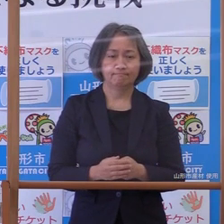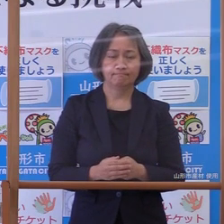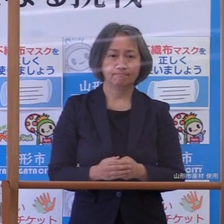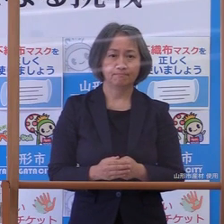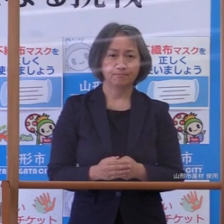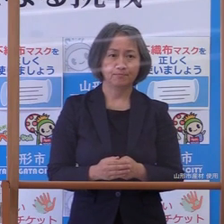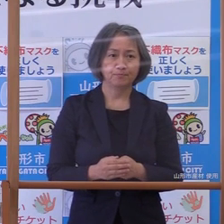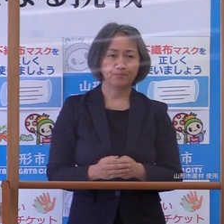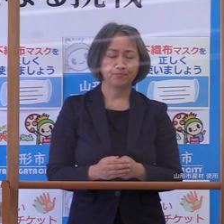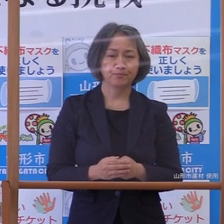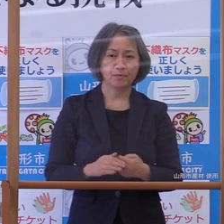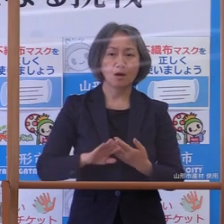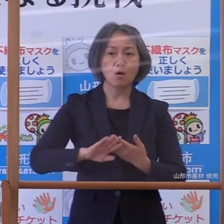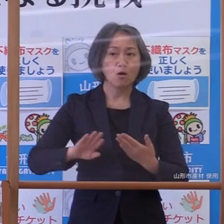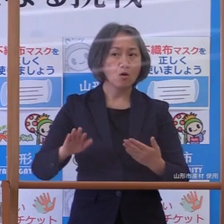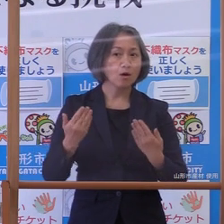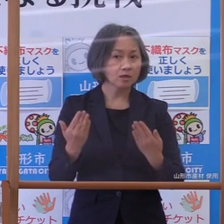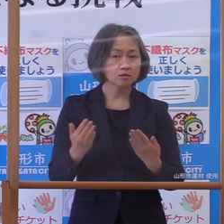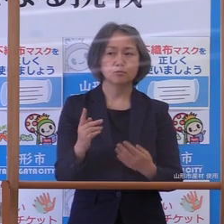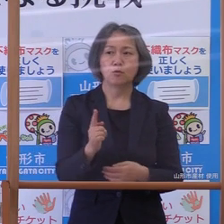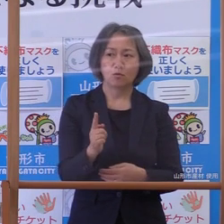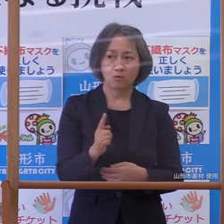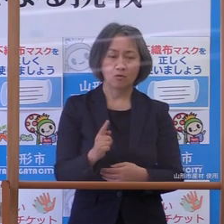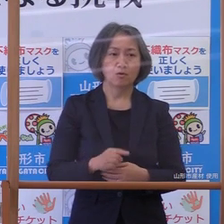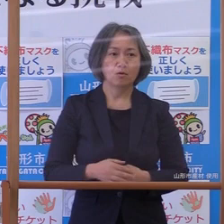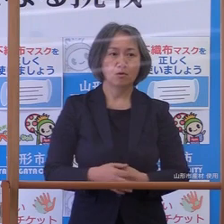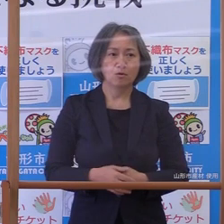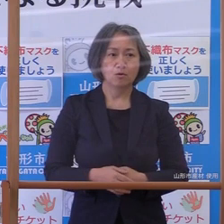はい、では他にございませんでしょうか。